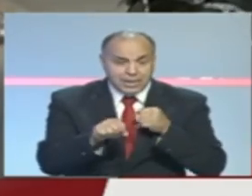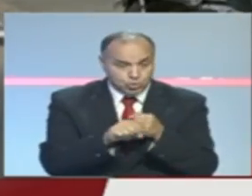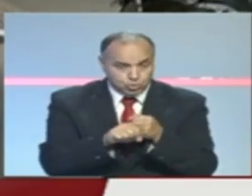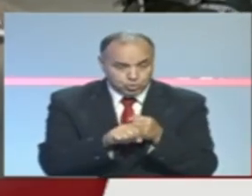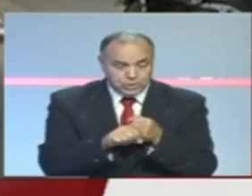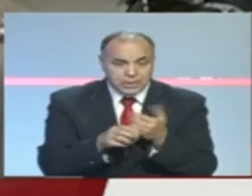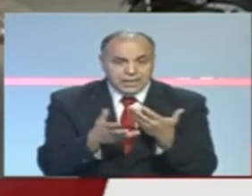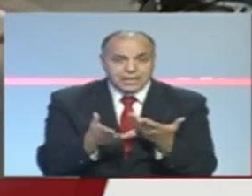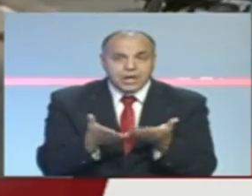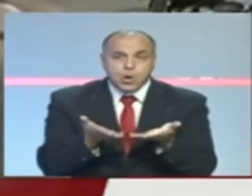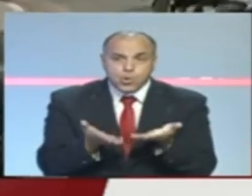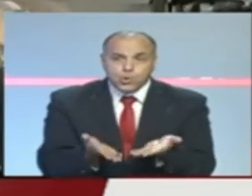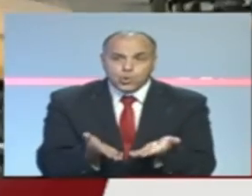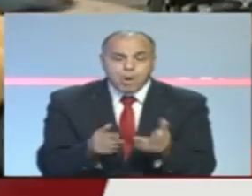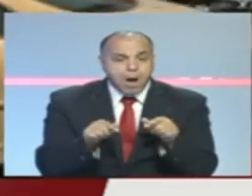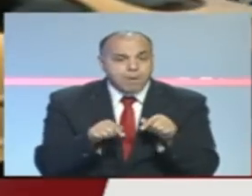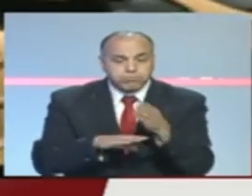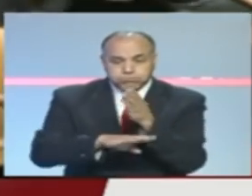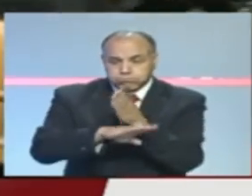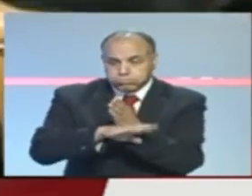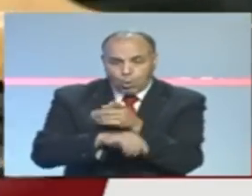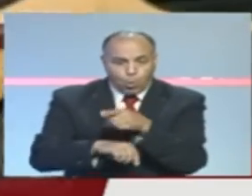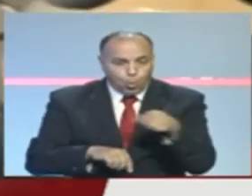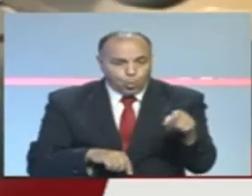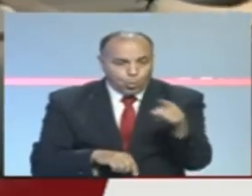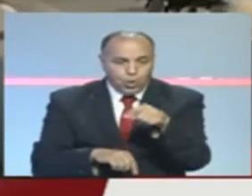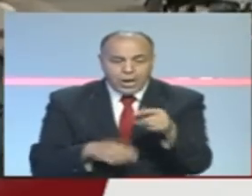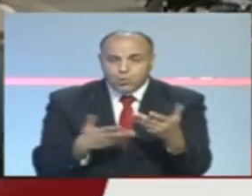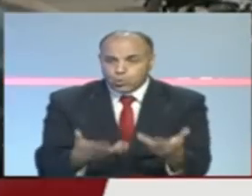المستقبل اليوم يكونوا موجودين في مفترق